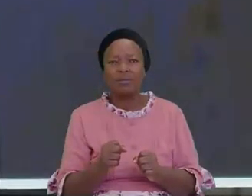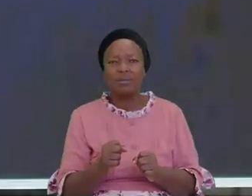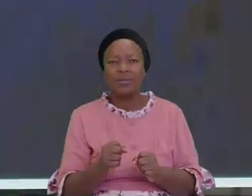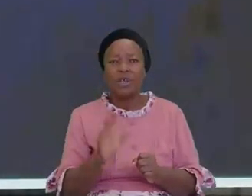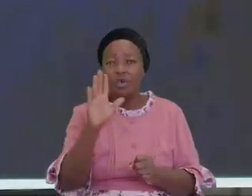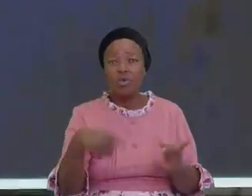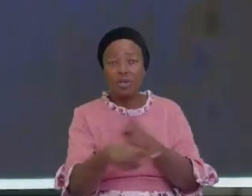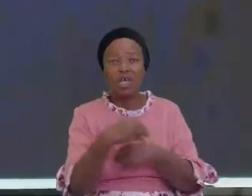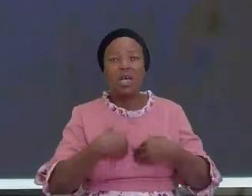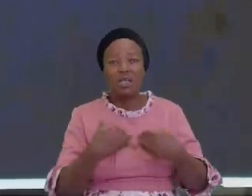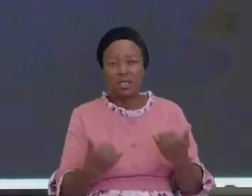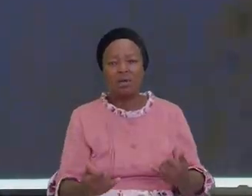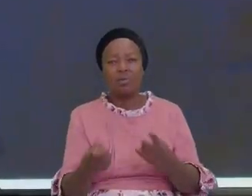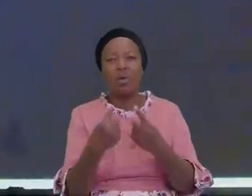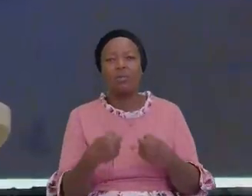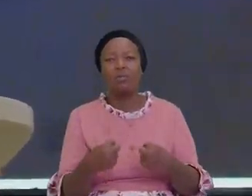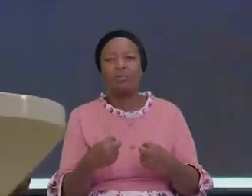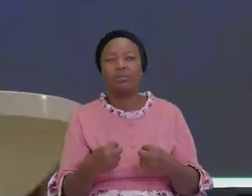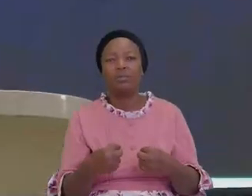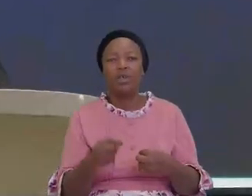Ton jour est venu.